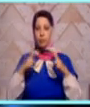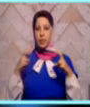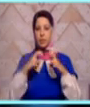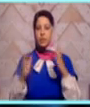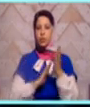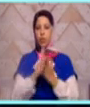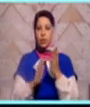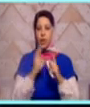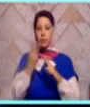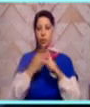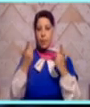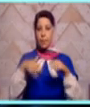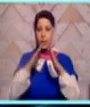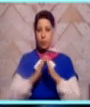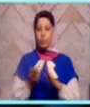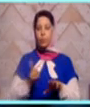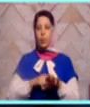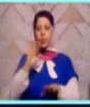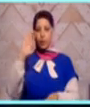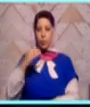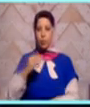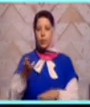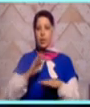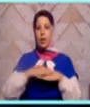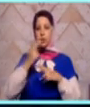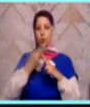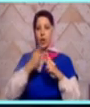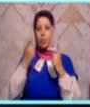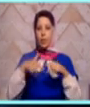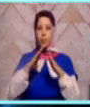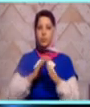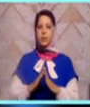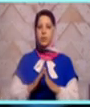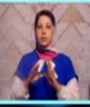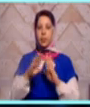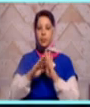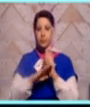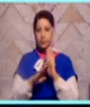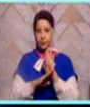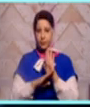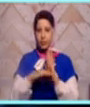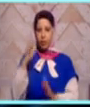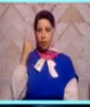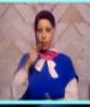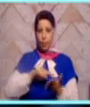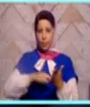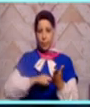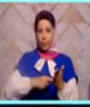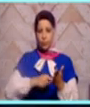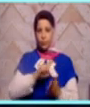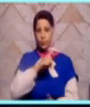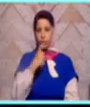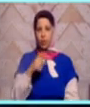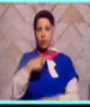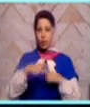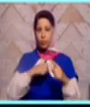الشكاوى والردود على المواطن، ومن خلال ما هذه المنظومة يستطيع المواطن بإدخال الرقم القومي. يعني شهريا يا أستاذ